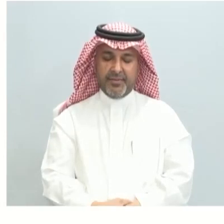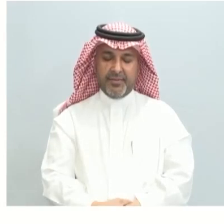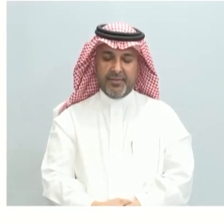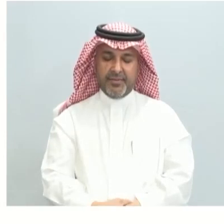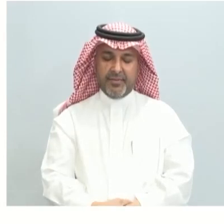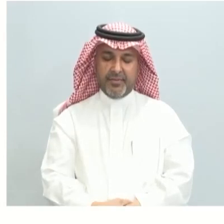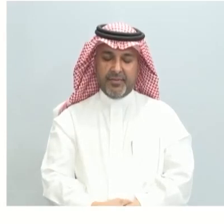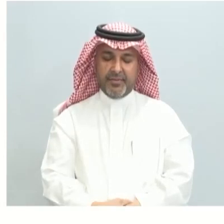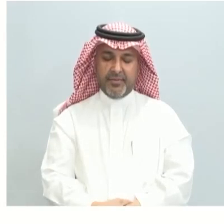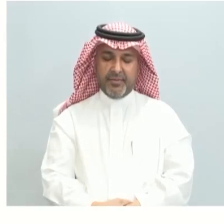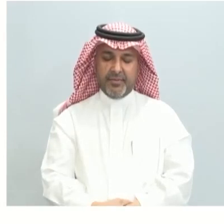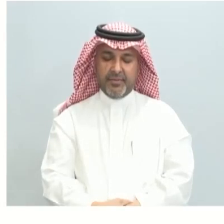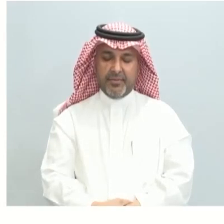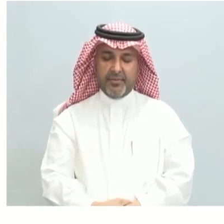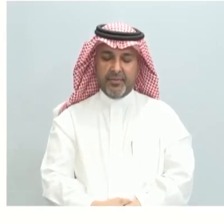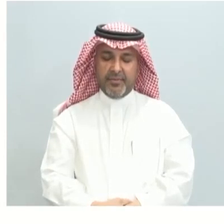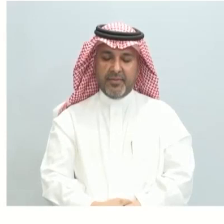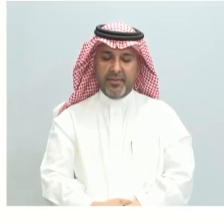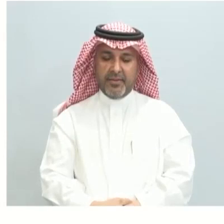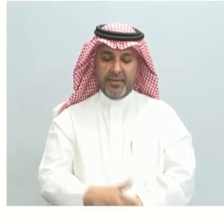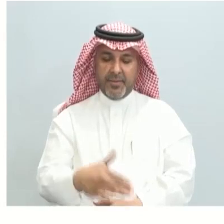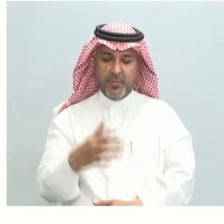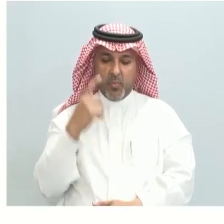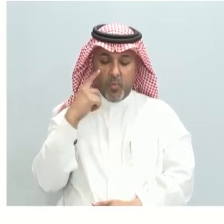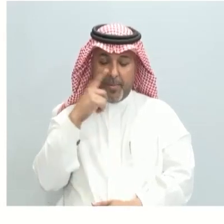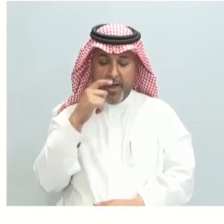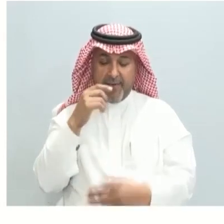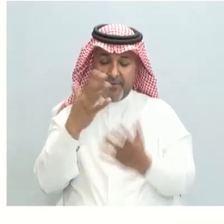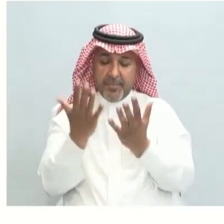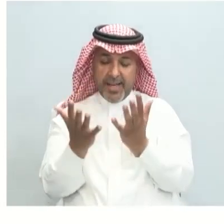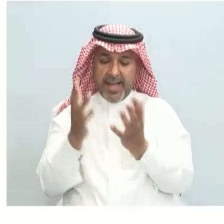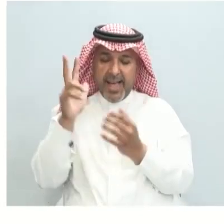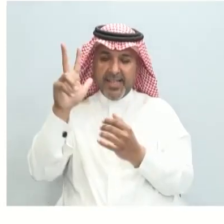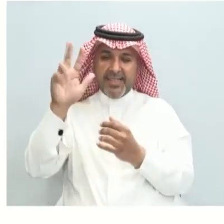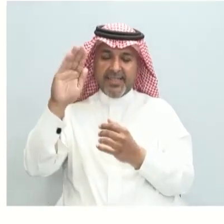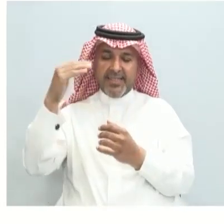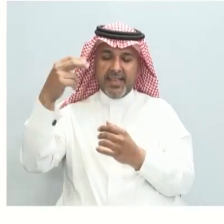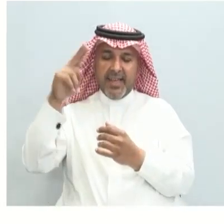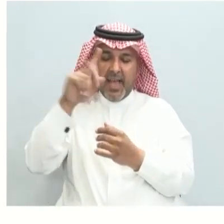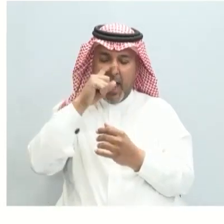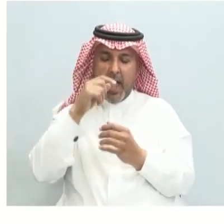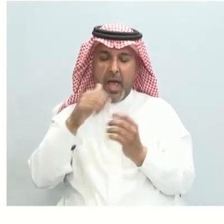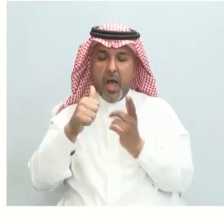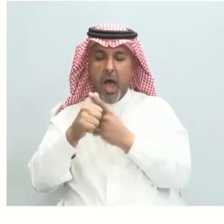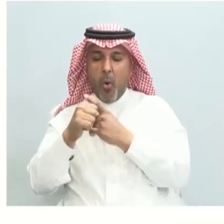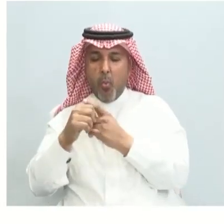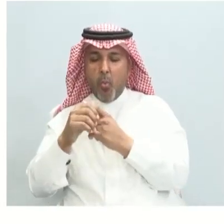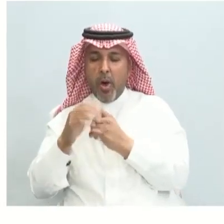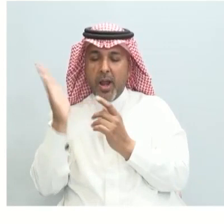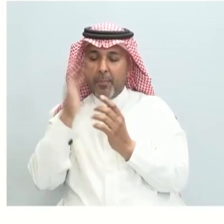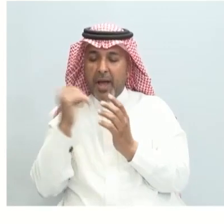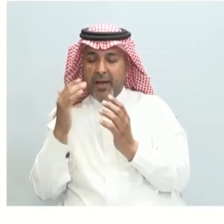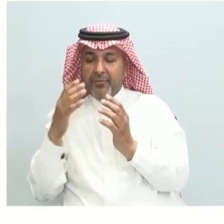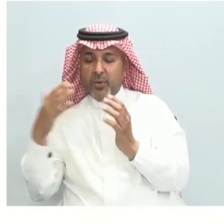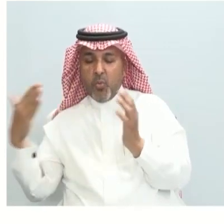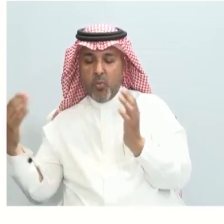الدالة, فبالتالي بينما ستجد أن السعة حتمتد من موجب ما لا نهاية إلى سالب ما لا نهاية, فبالتالي لا أستطيع